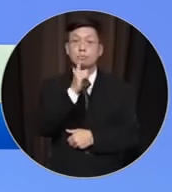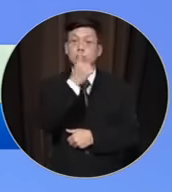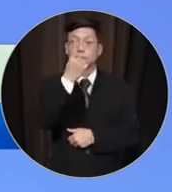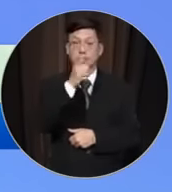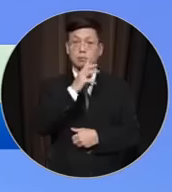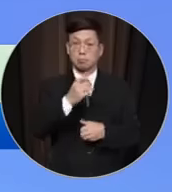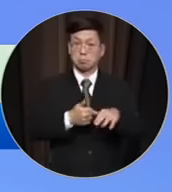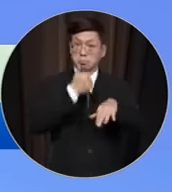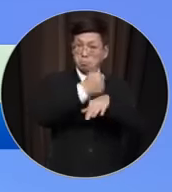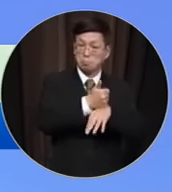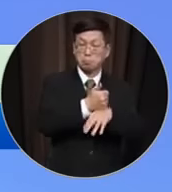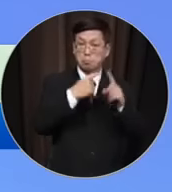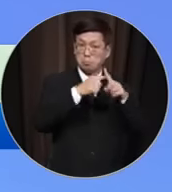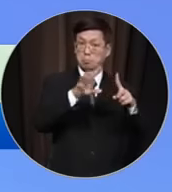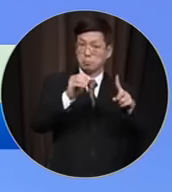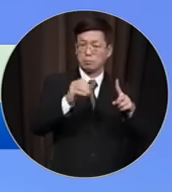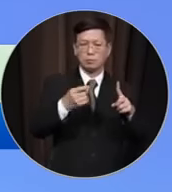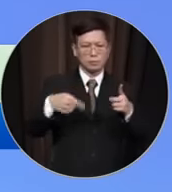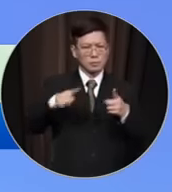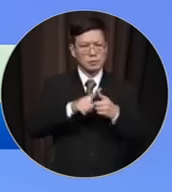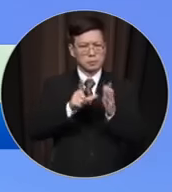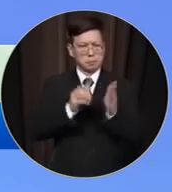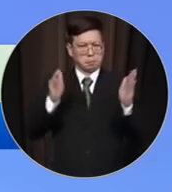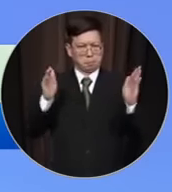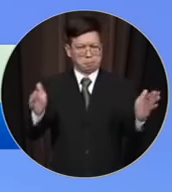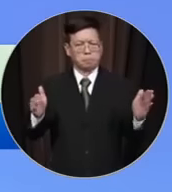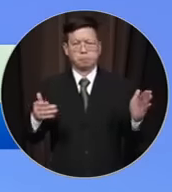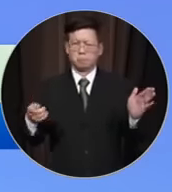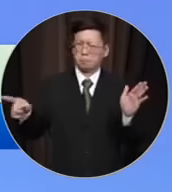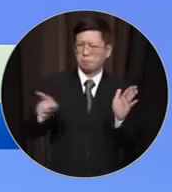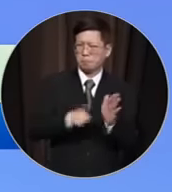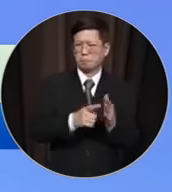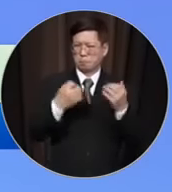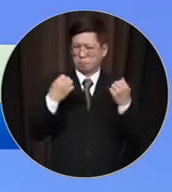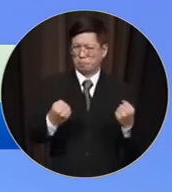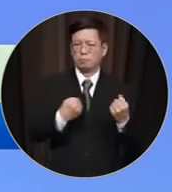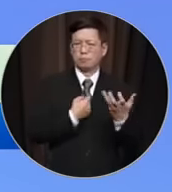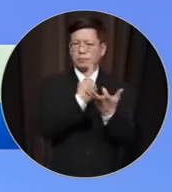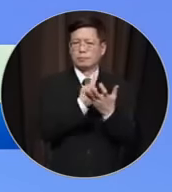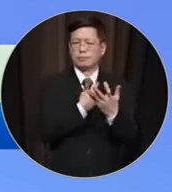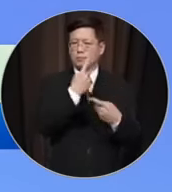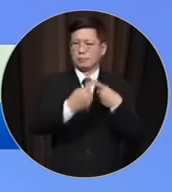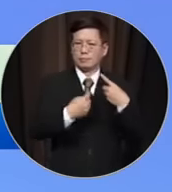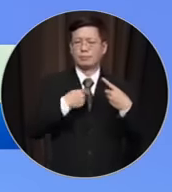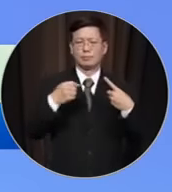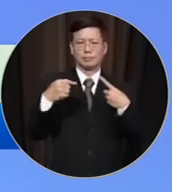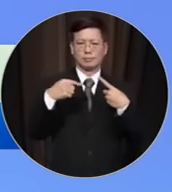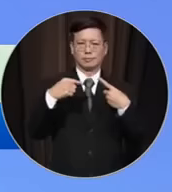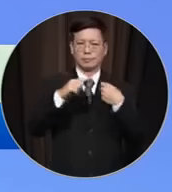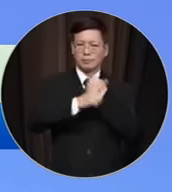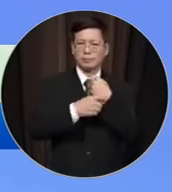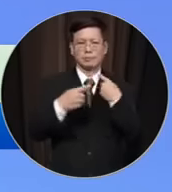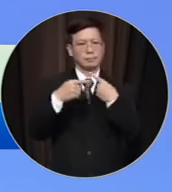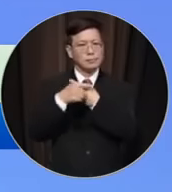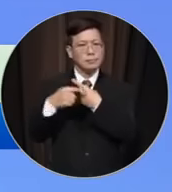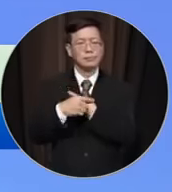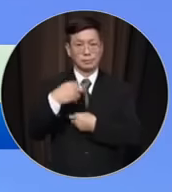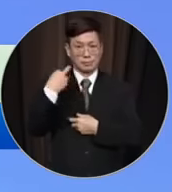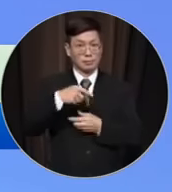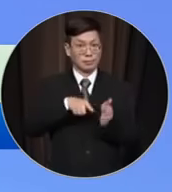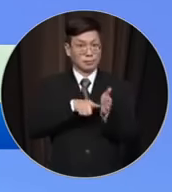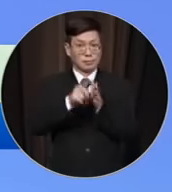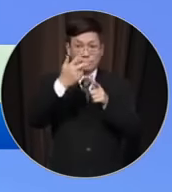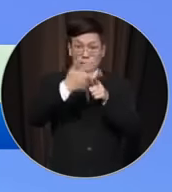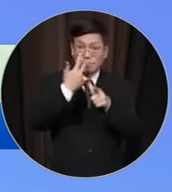出席率，还包括全程参与整个法案的部分，而且更重要的是我觉得专业